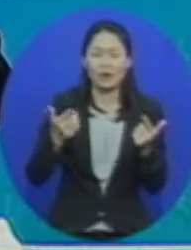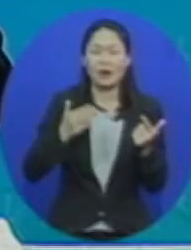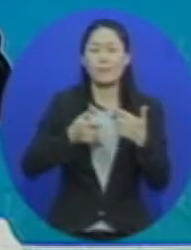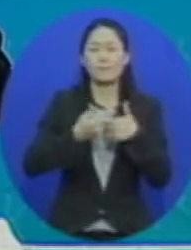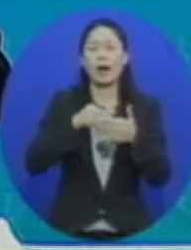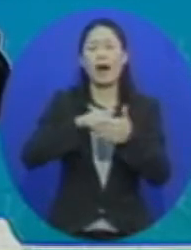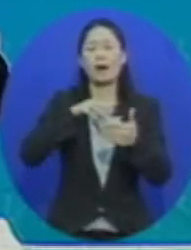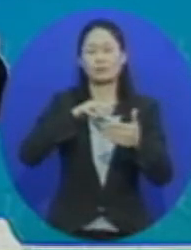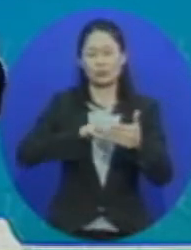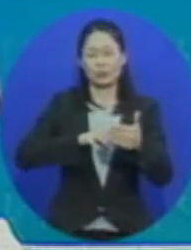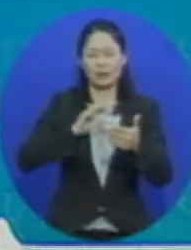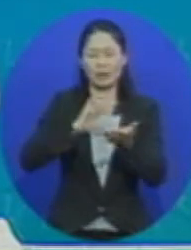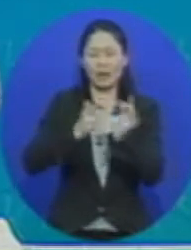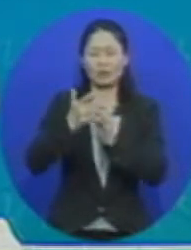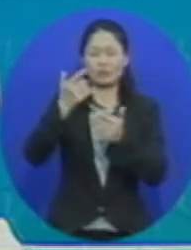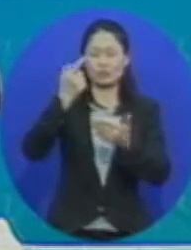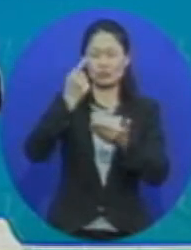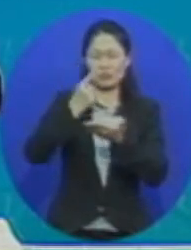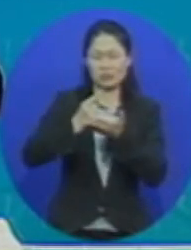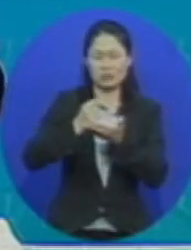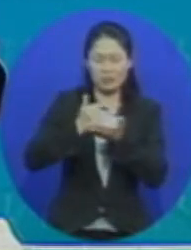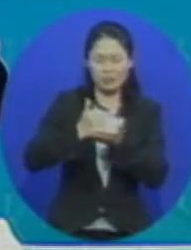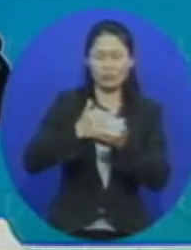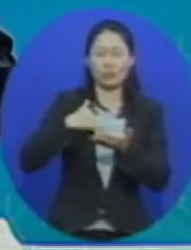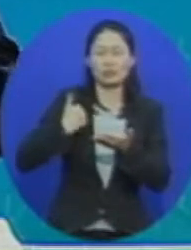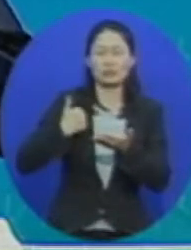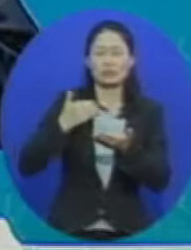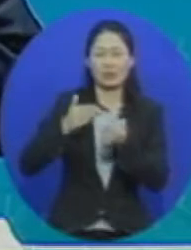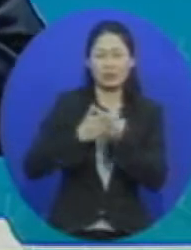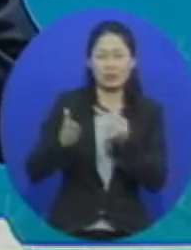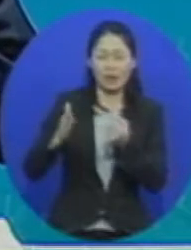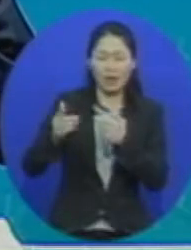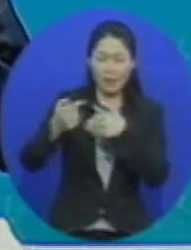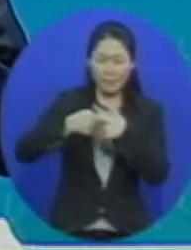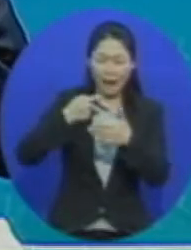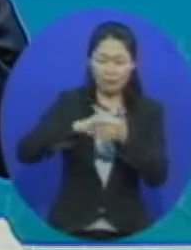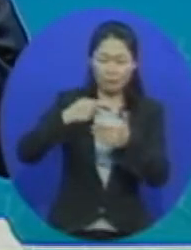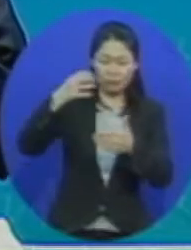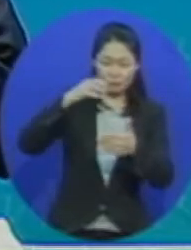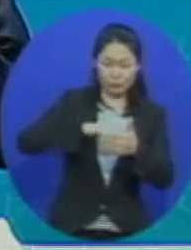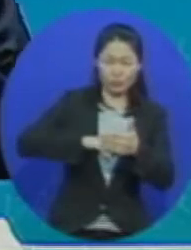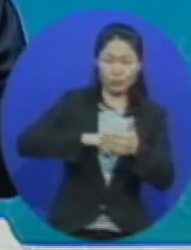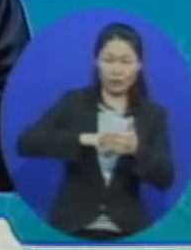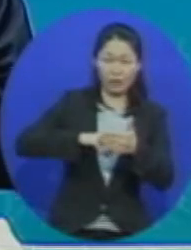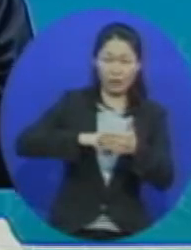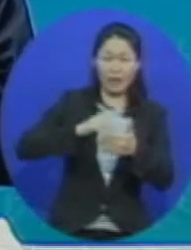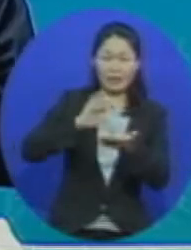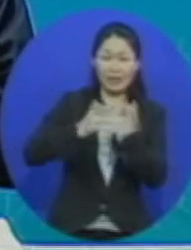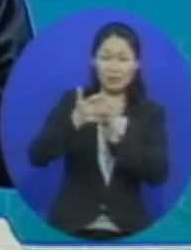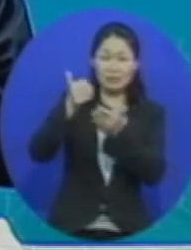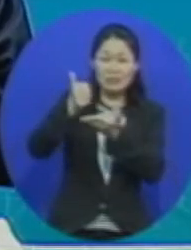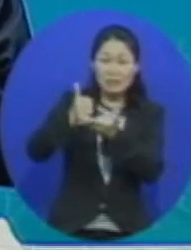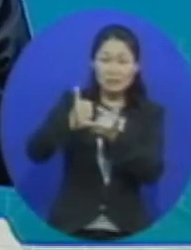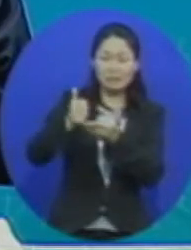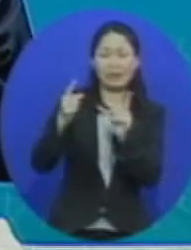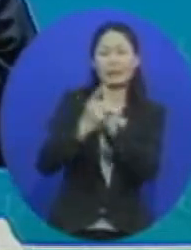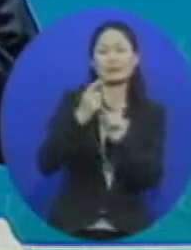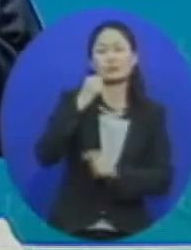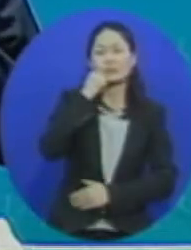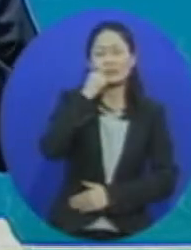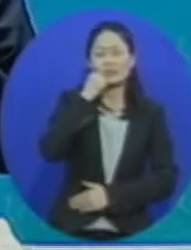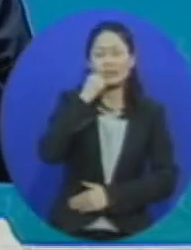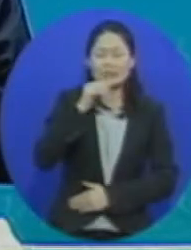마음속에 오신 예수님을 모르는 거에요 마음속에 오신 예수님을 만나지 못하고 있는 거죠